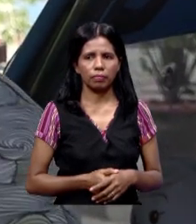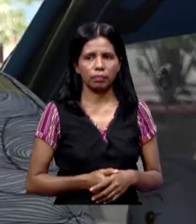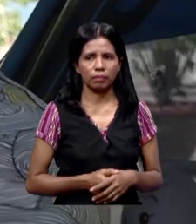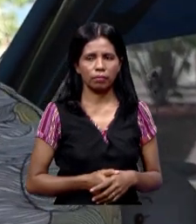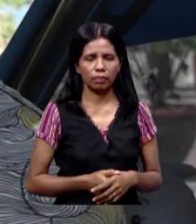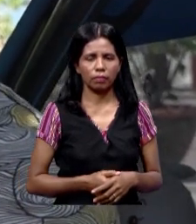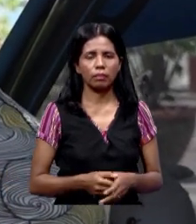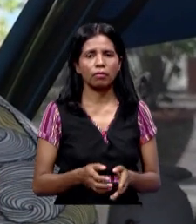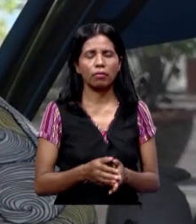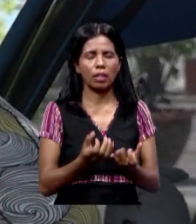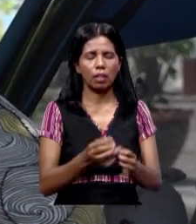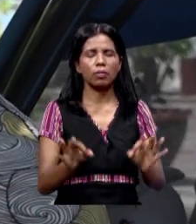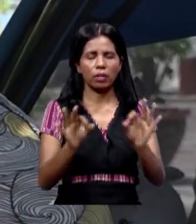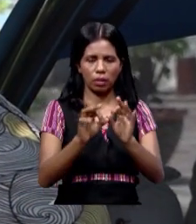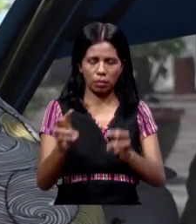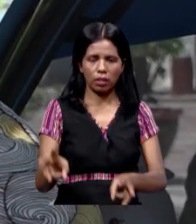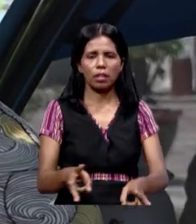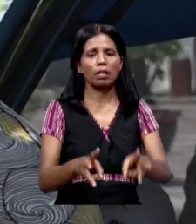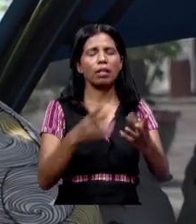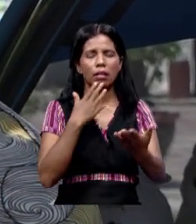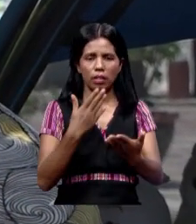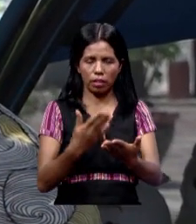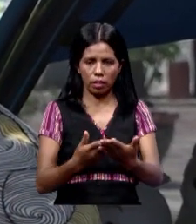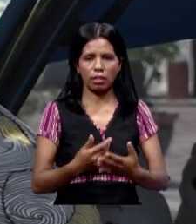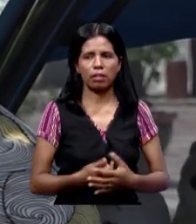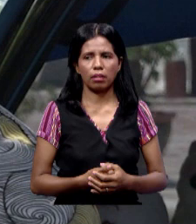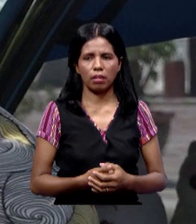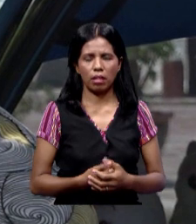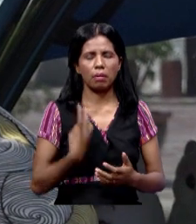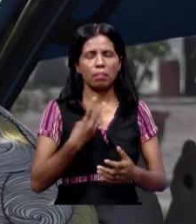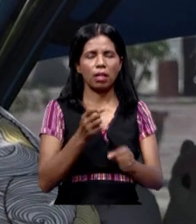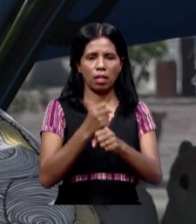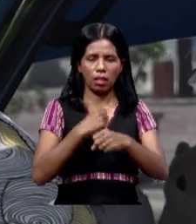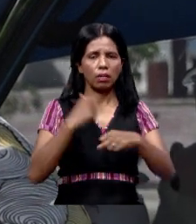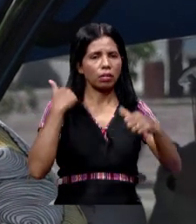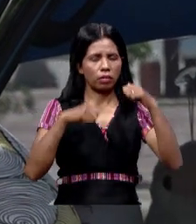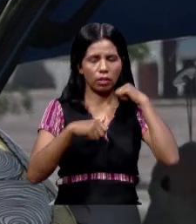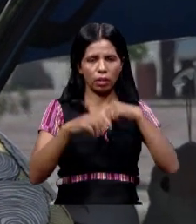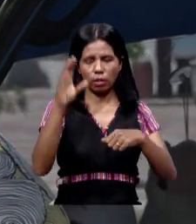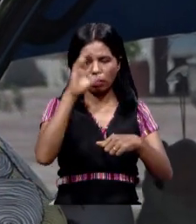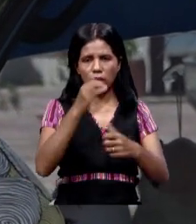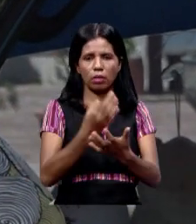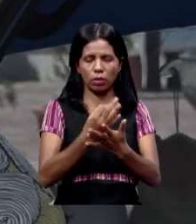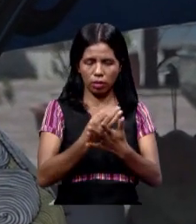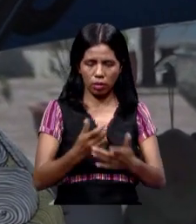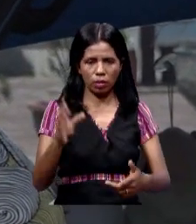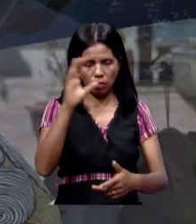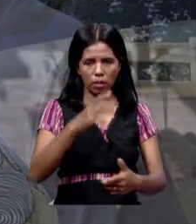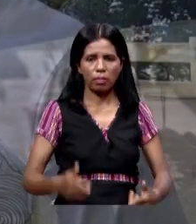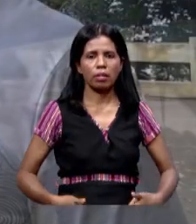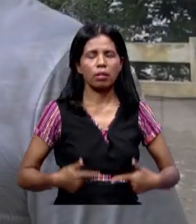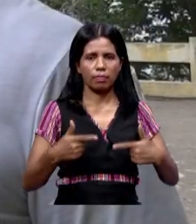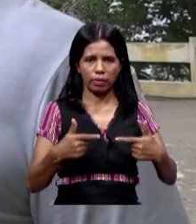Kalau khusus important tambah dalan ini dalan dia kepada mereka. Movimento para mim é muito bocosa, muito bocada e muito sana esse mais